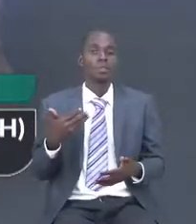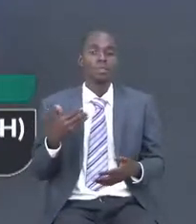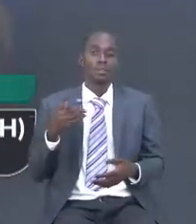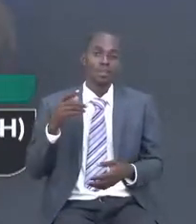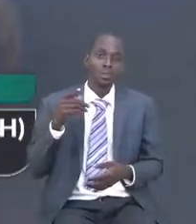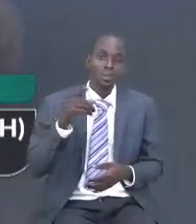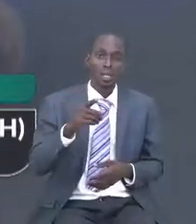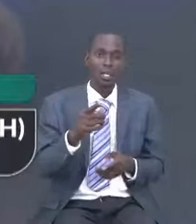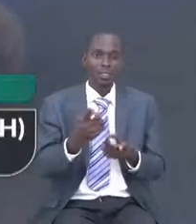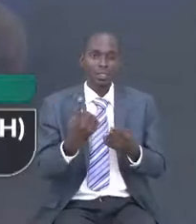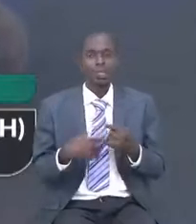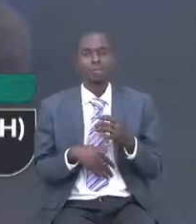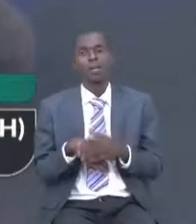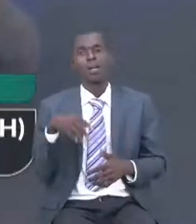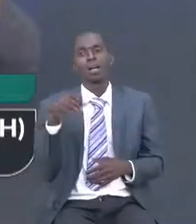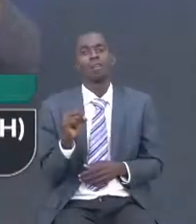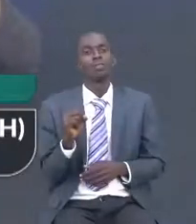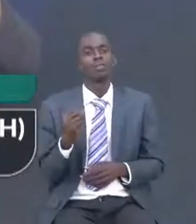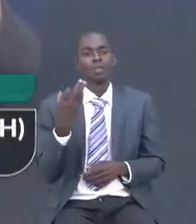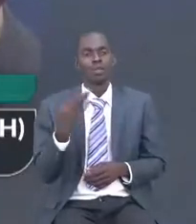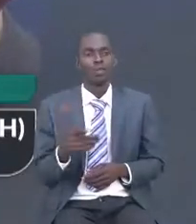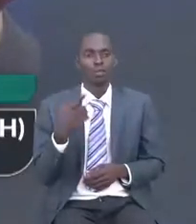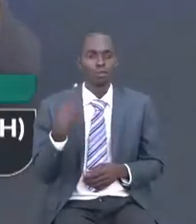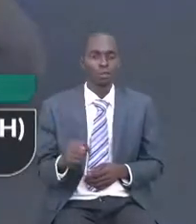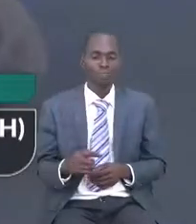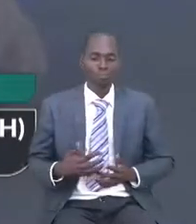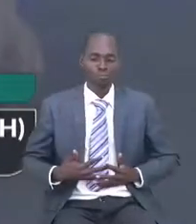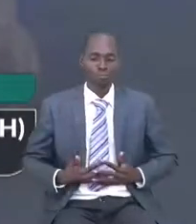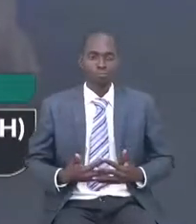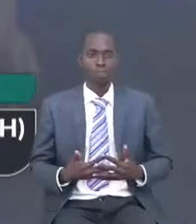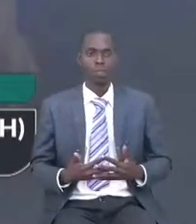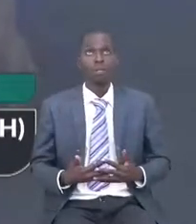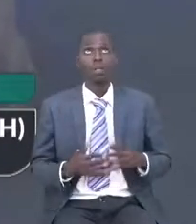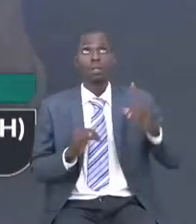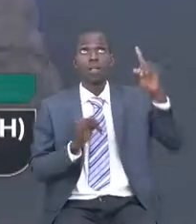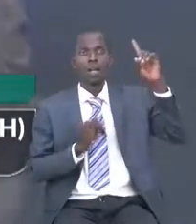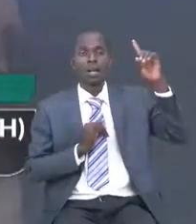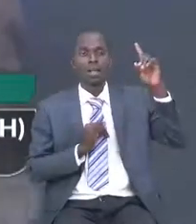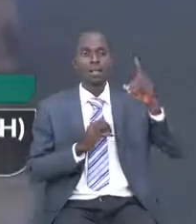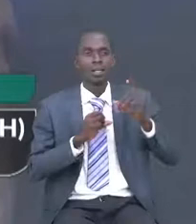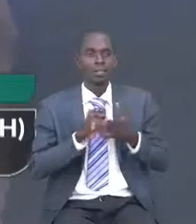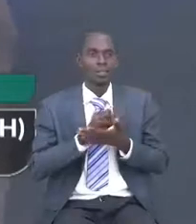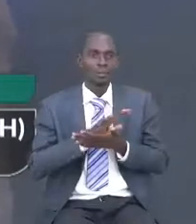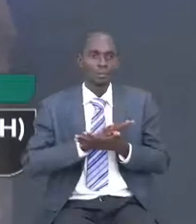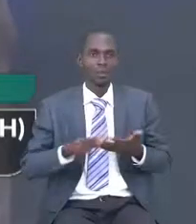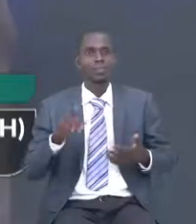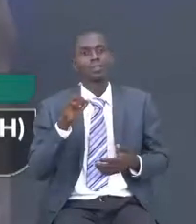avant que tu fusses sorti de son sein, je t'avais